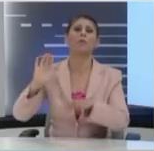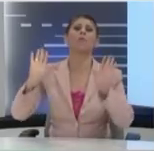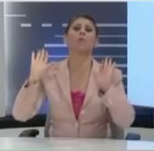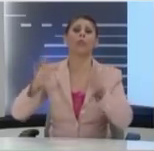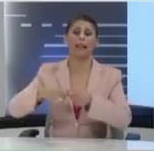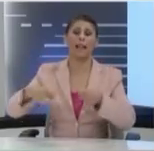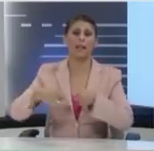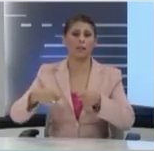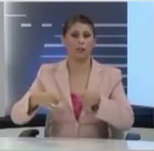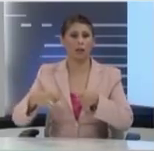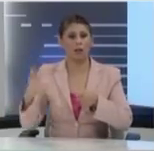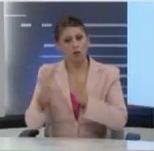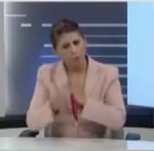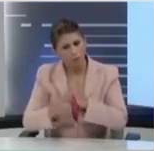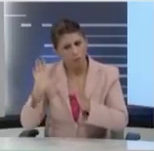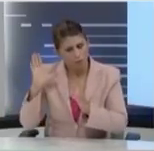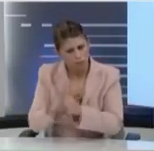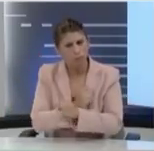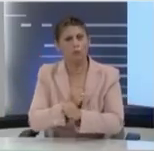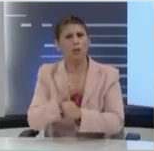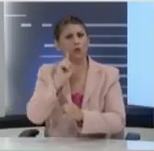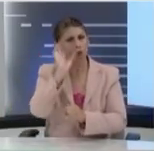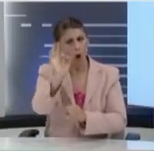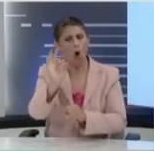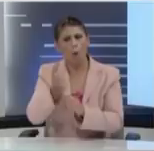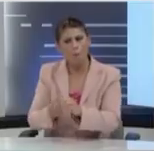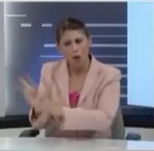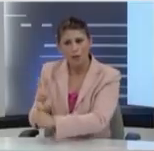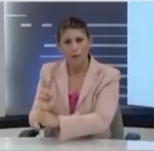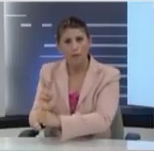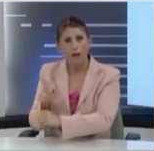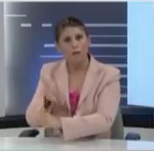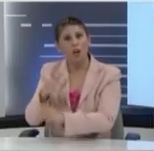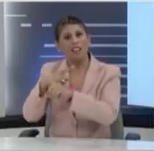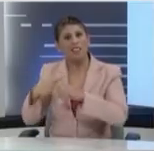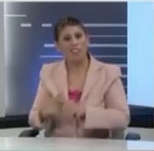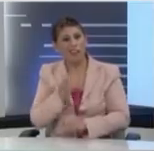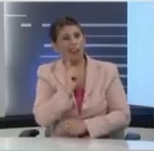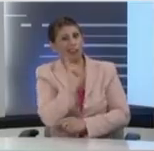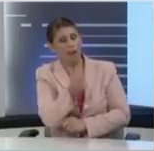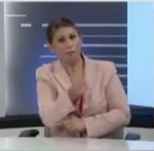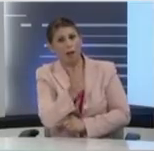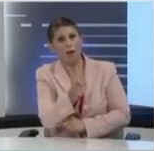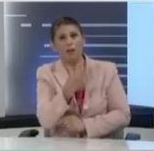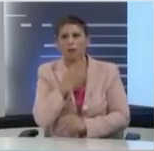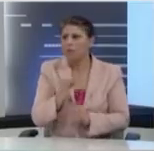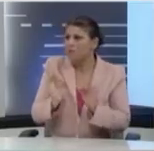που πιάνονται οι στόχοι και τα πλεονάσματα. Και να τον μαλώσει γιατί είπε το αυτονόητο,